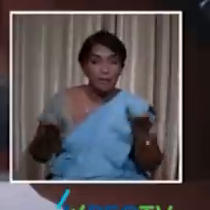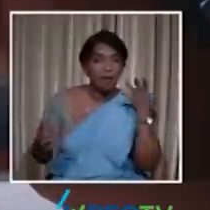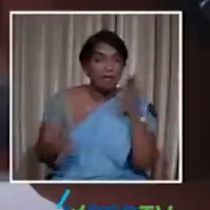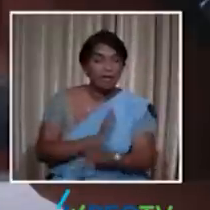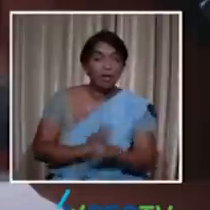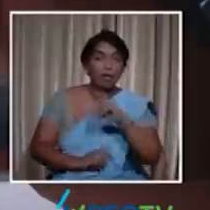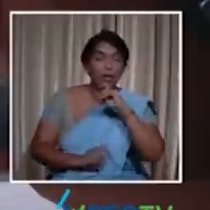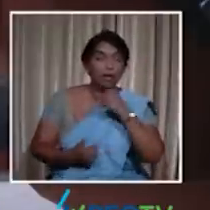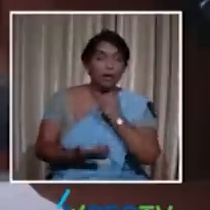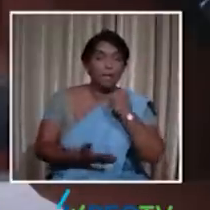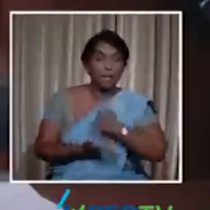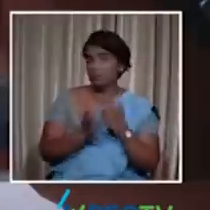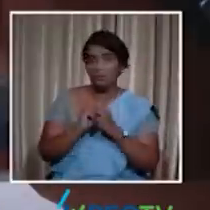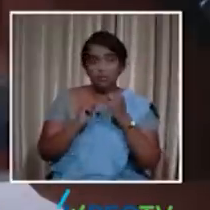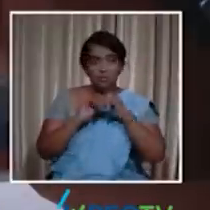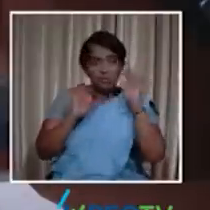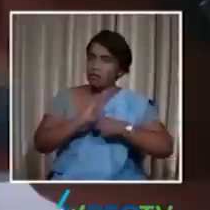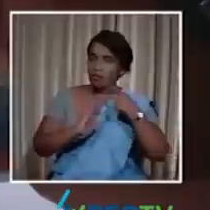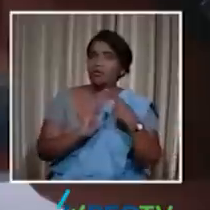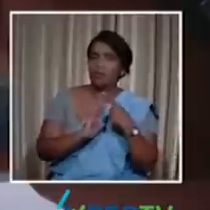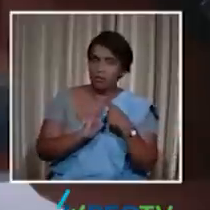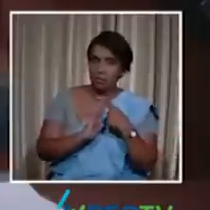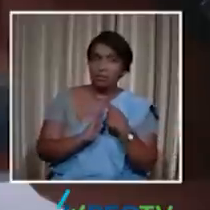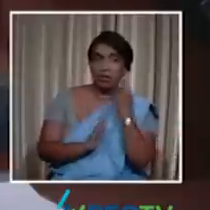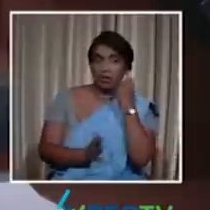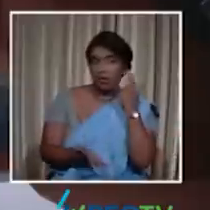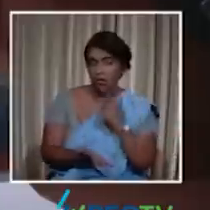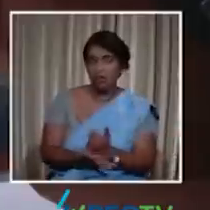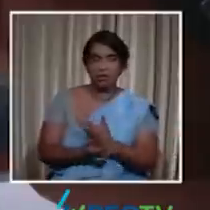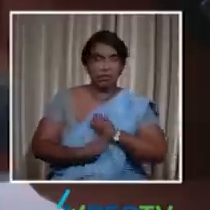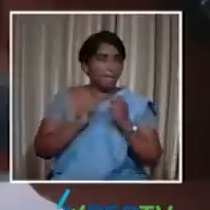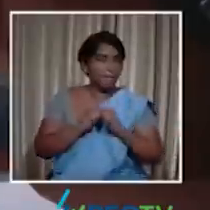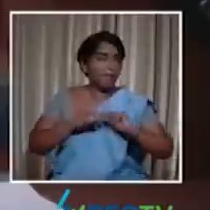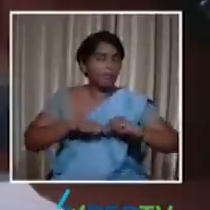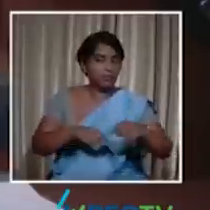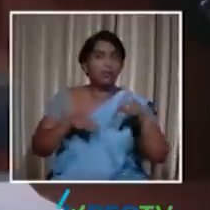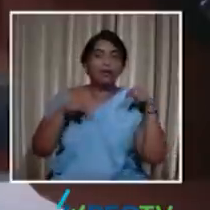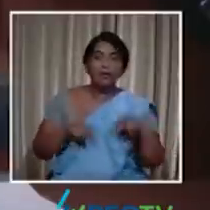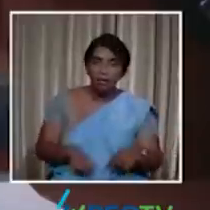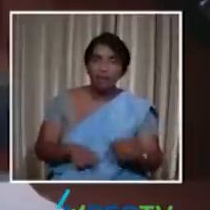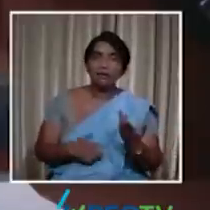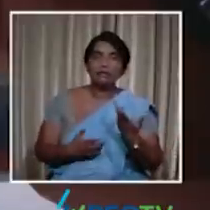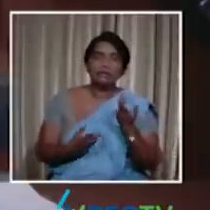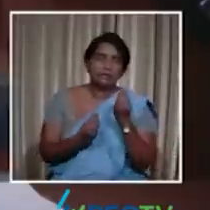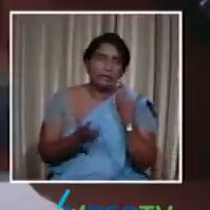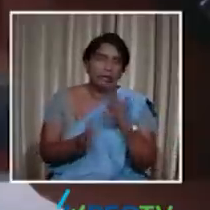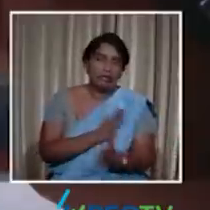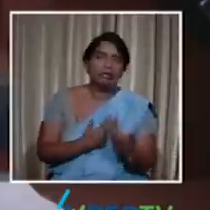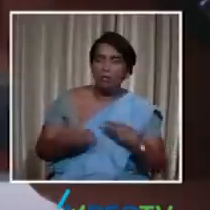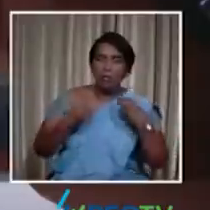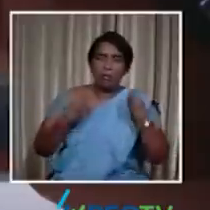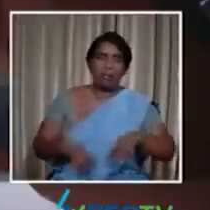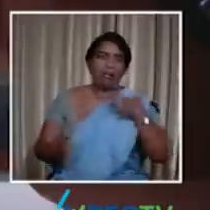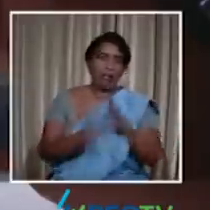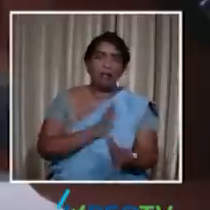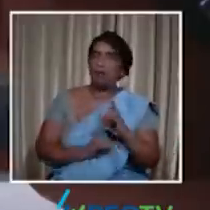බැංකු අධිපතිවර හිරේ ගියා තායිලන්තේ. මුළු රටක්ම ආර්ථික අමුසොන බවට පරිවර්තනය කරලා අනේ අපි අතින් හීනී වැරද්දක් වුණා කියලා පිළිගැනීම සාධාරණ.